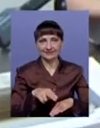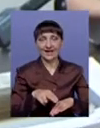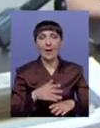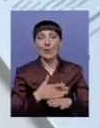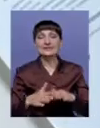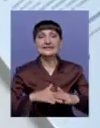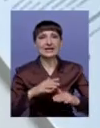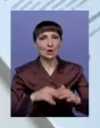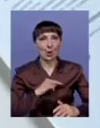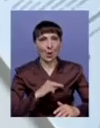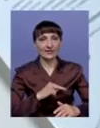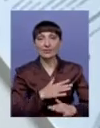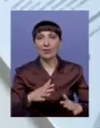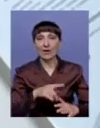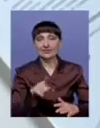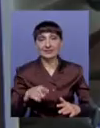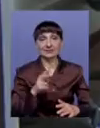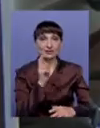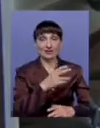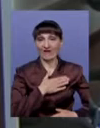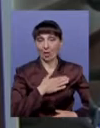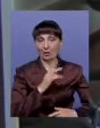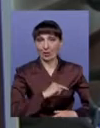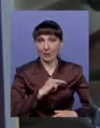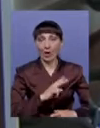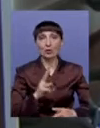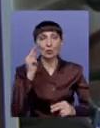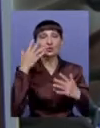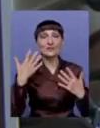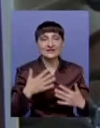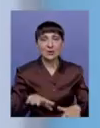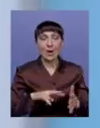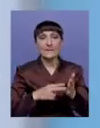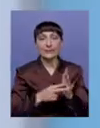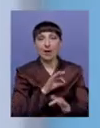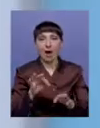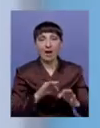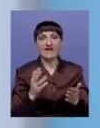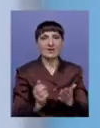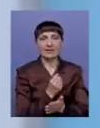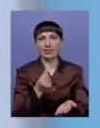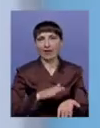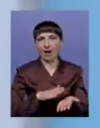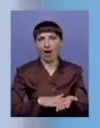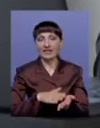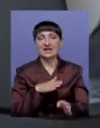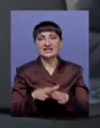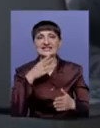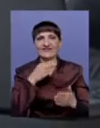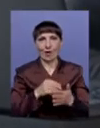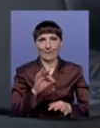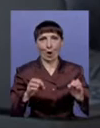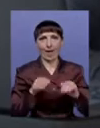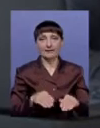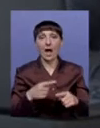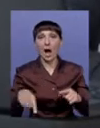после стажировки некоторые ребята пошли волонтеры. Другие же, обучившись составлению бизнес-плана, выиграли гранты для реализации социальных проектов. А